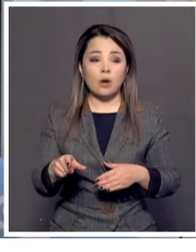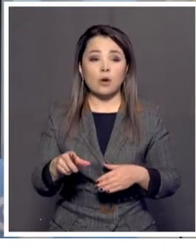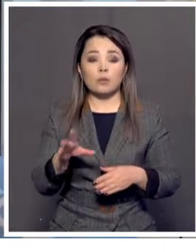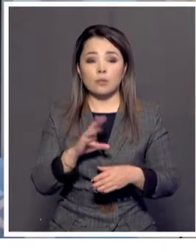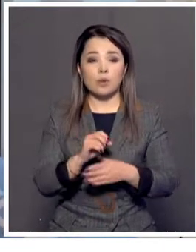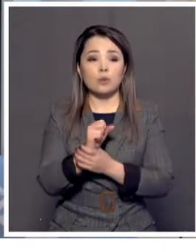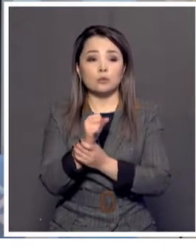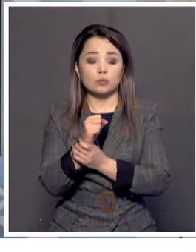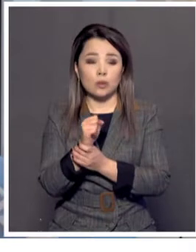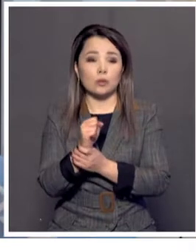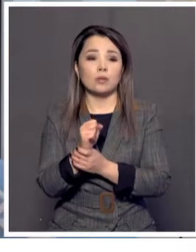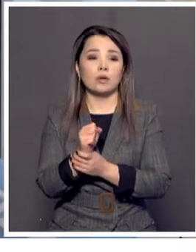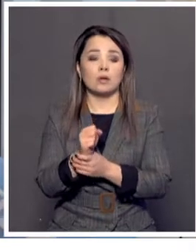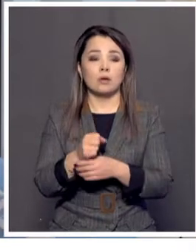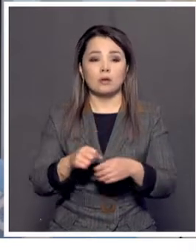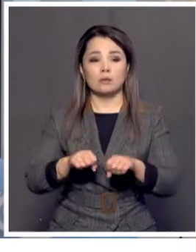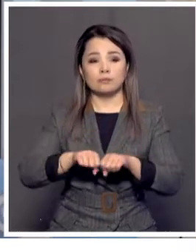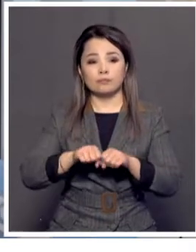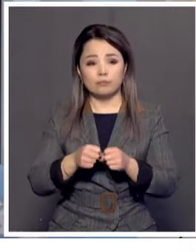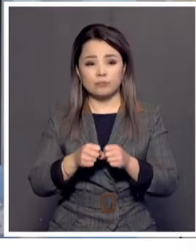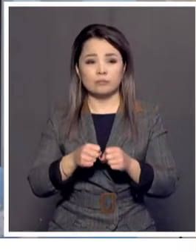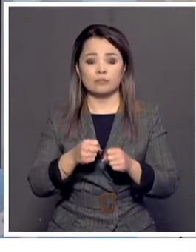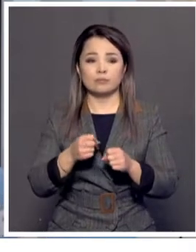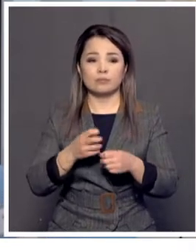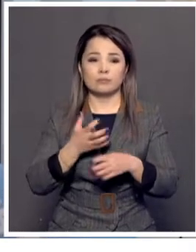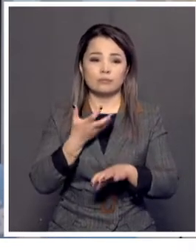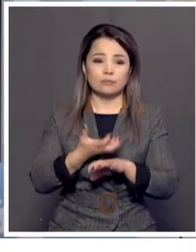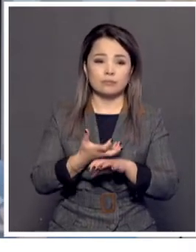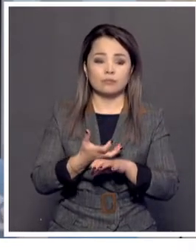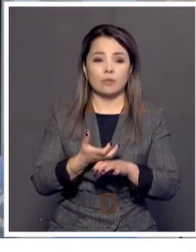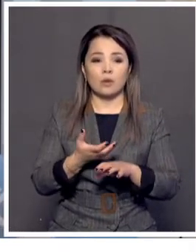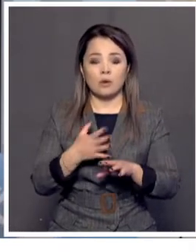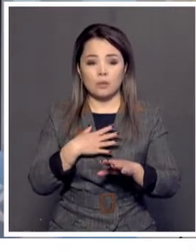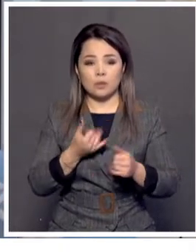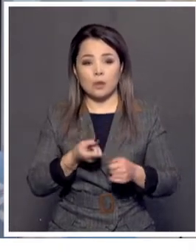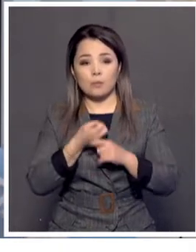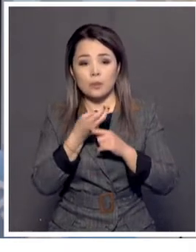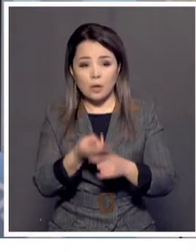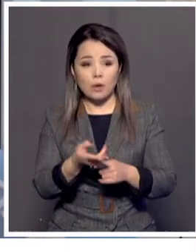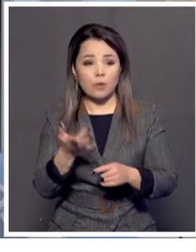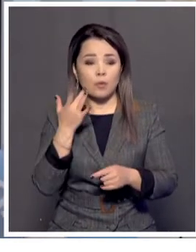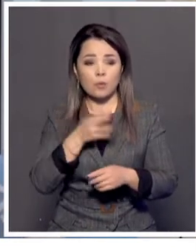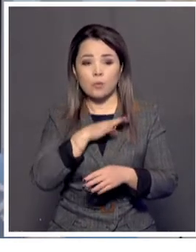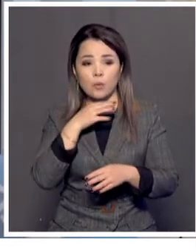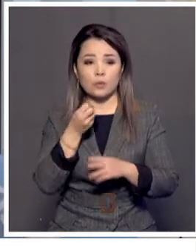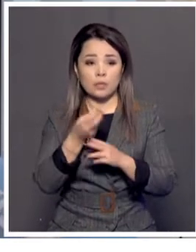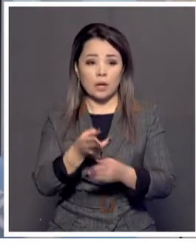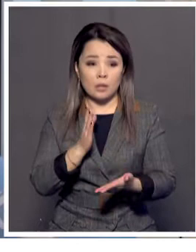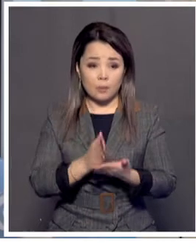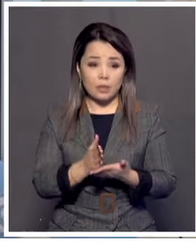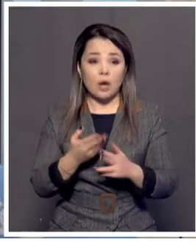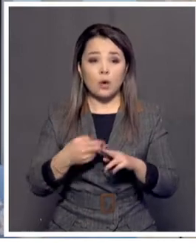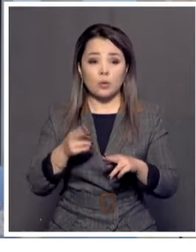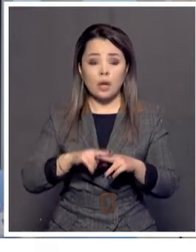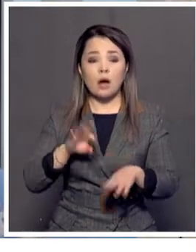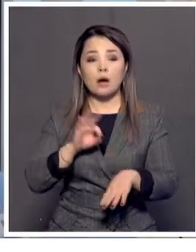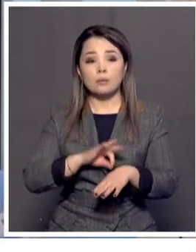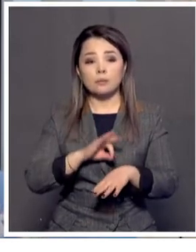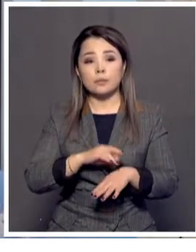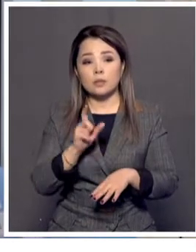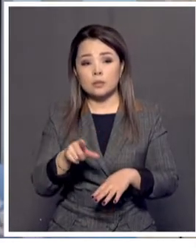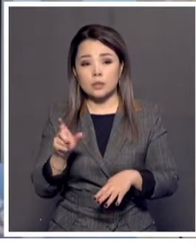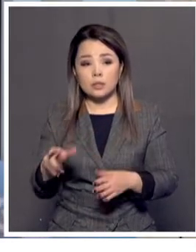тобық сүйектерінің қаржылы білек сүйектерінің сынықтарымен көбіне келіп жатады. Ол